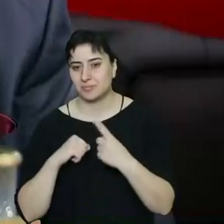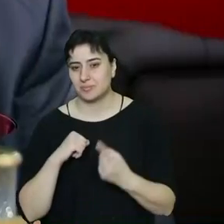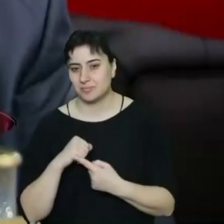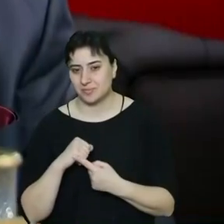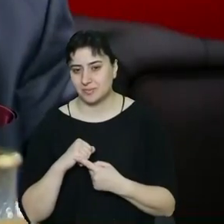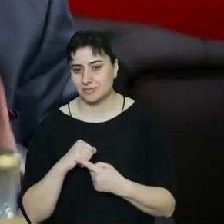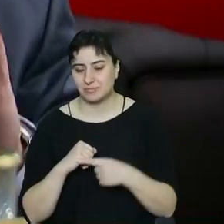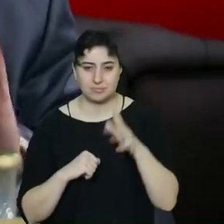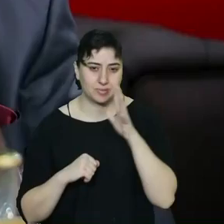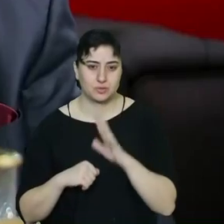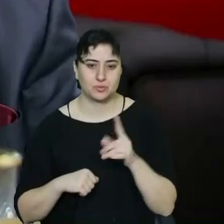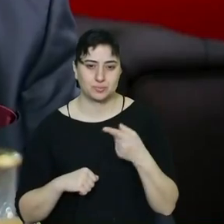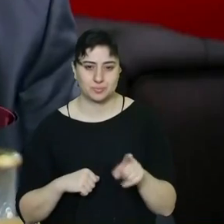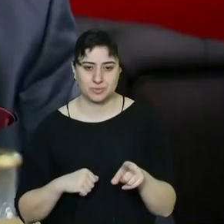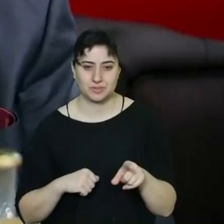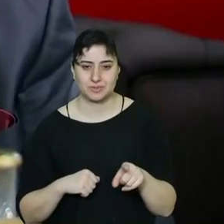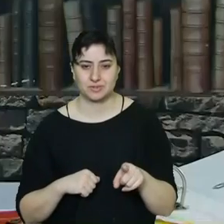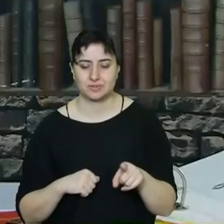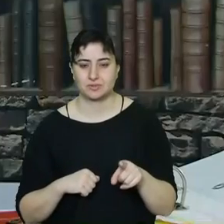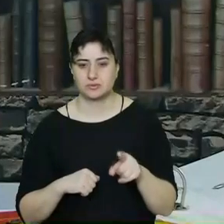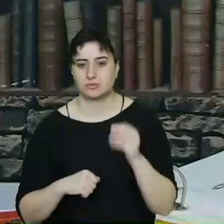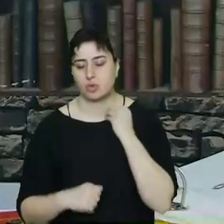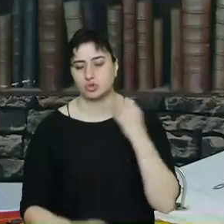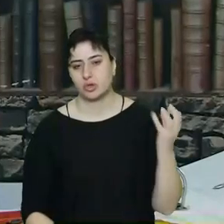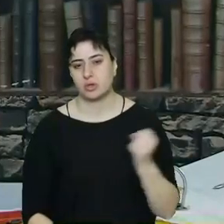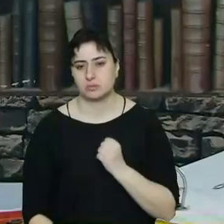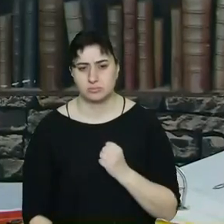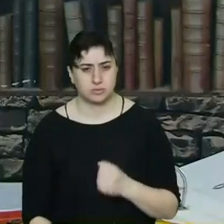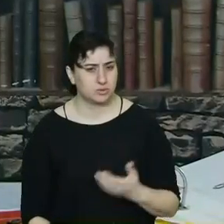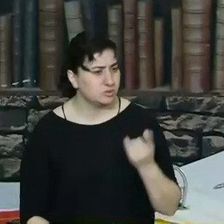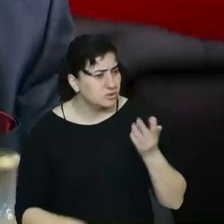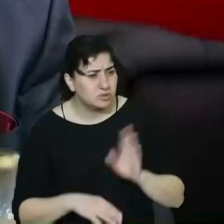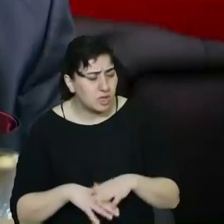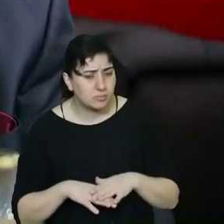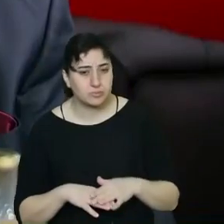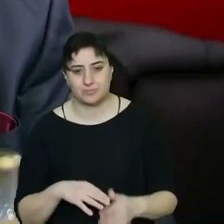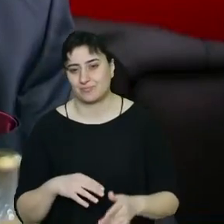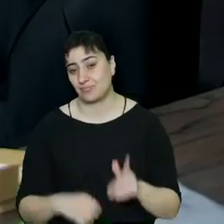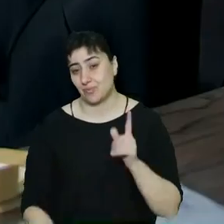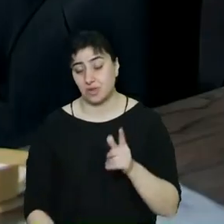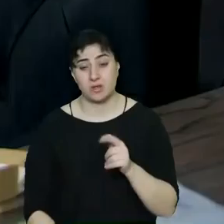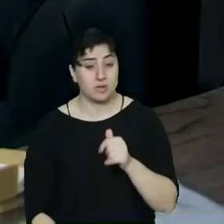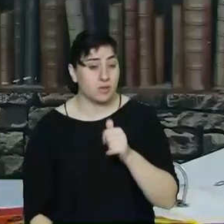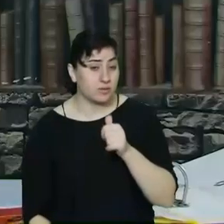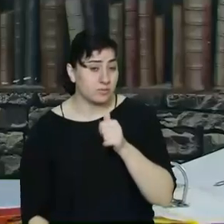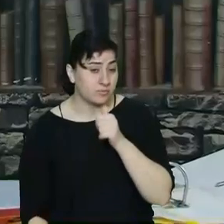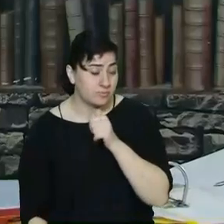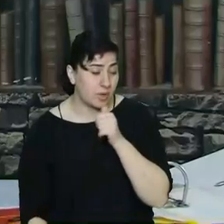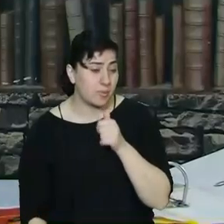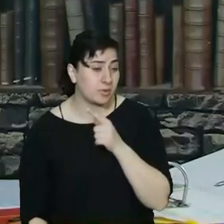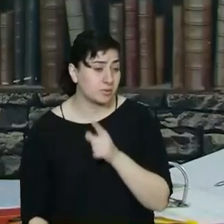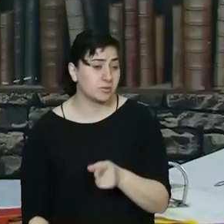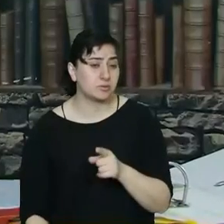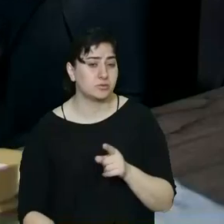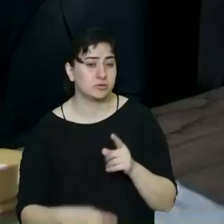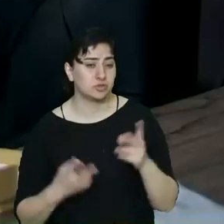haftalığına 500 bin lira borç aldım. Ama babacığım siz ne yaptınız? Ay babanı görecektin Sarp.